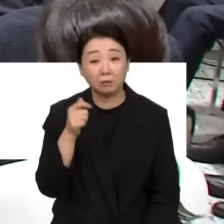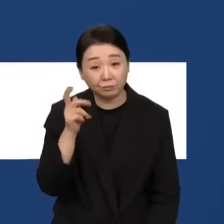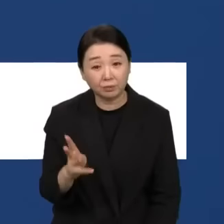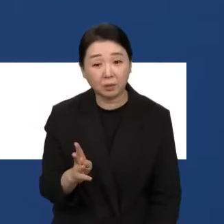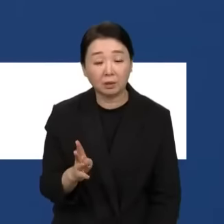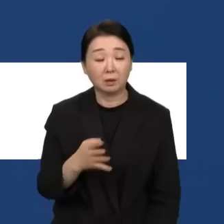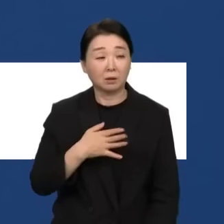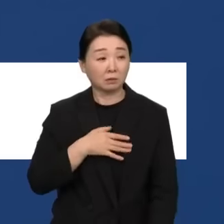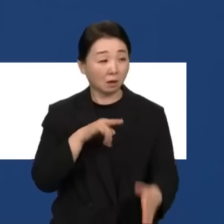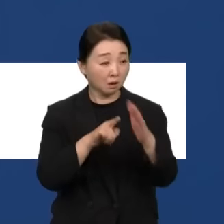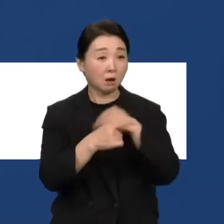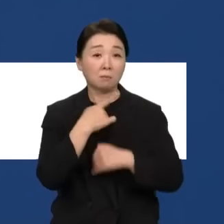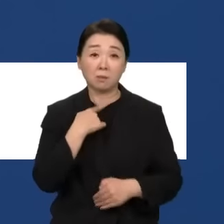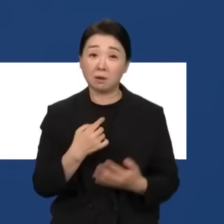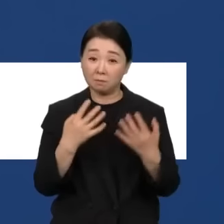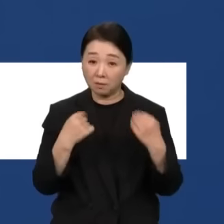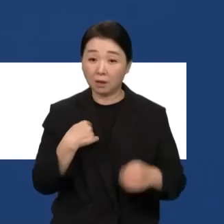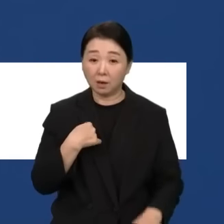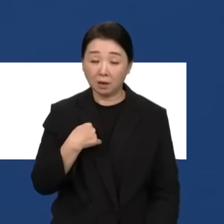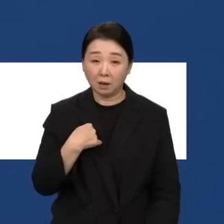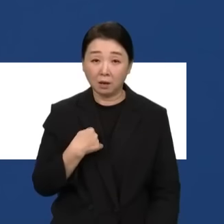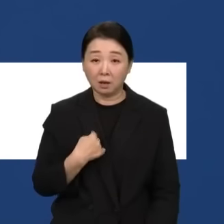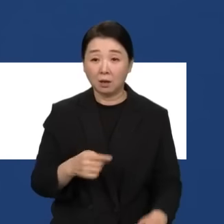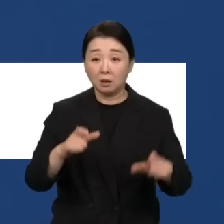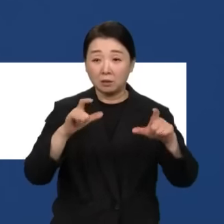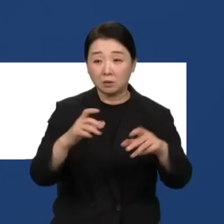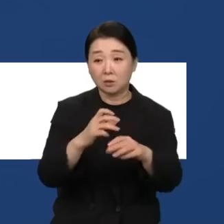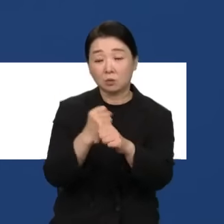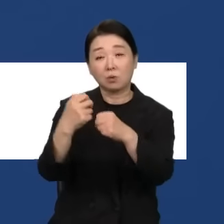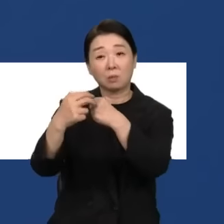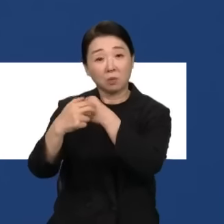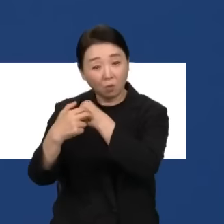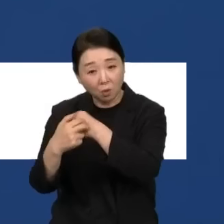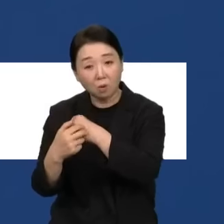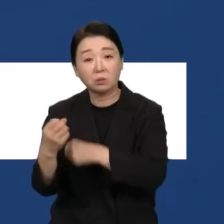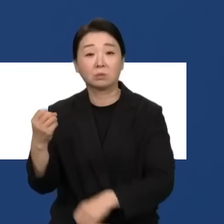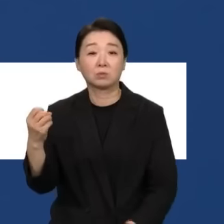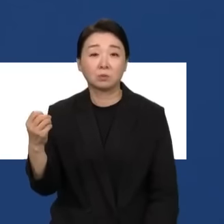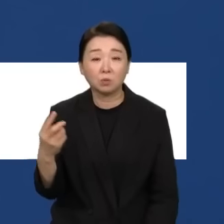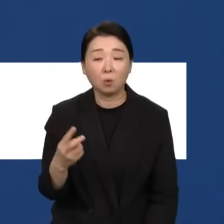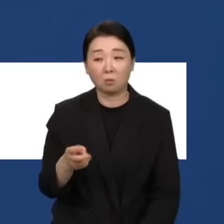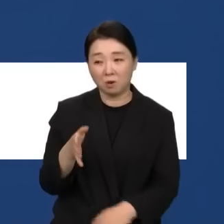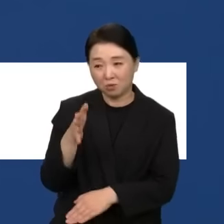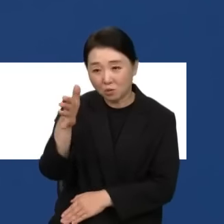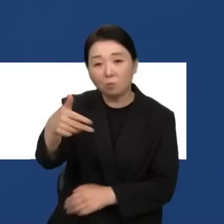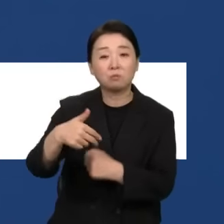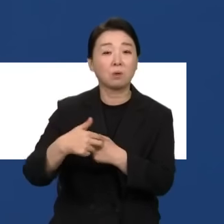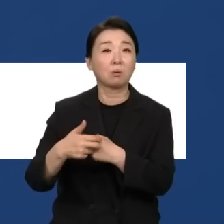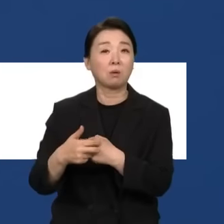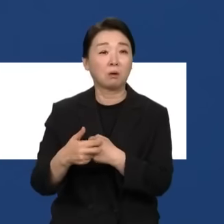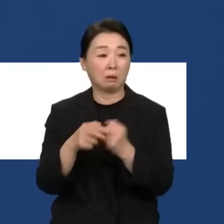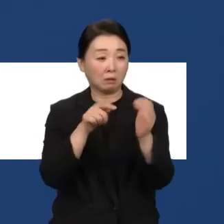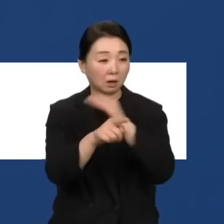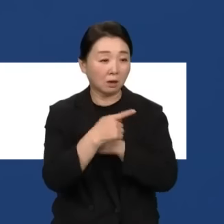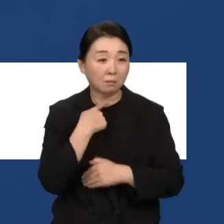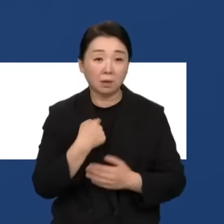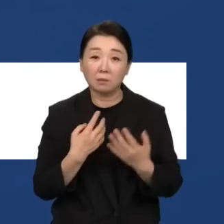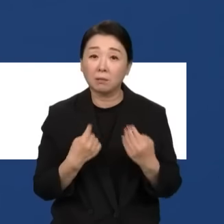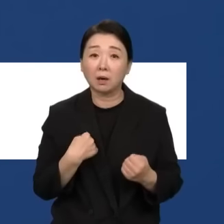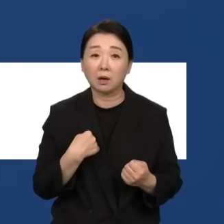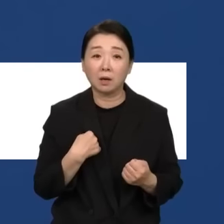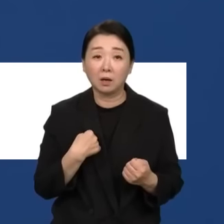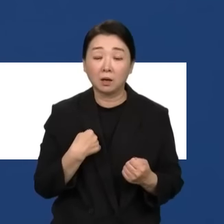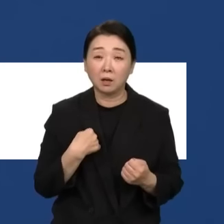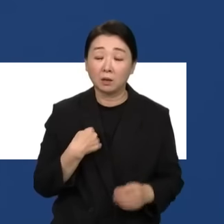현장을 많이 가봤습니다 지역 종합병원이라 또는 뭐 전문병원이라 또 뭐